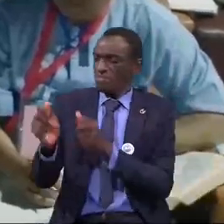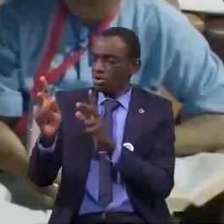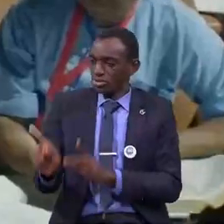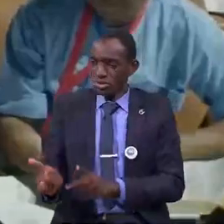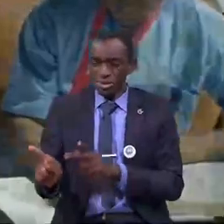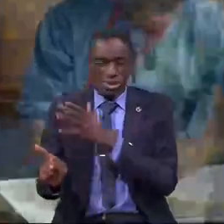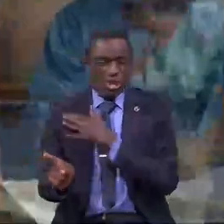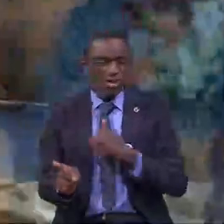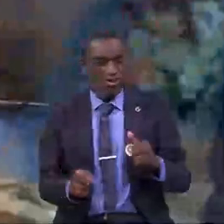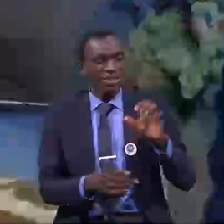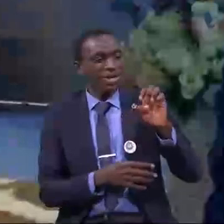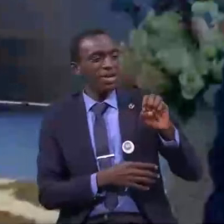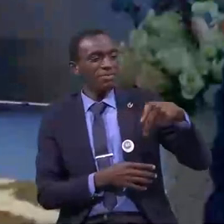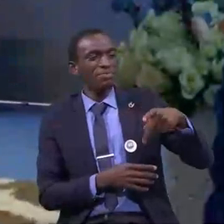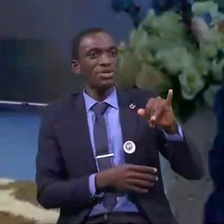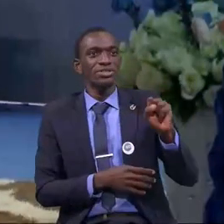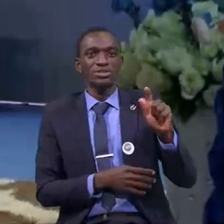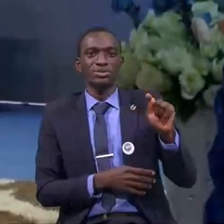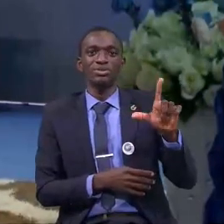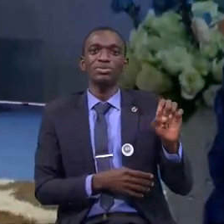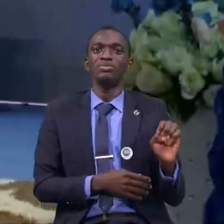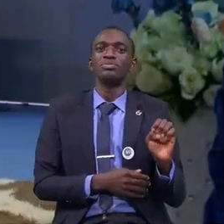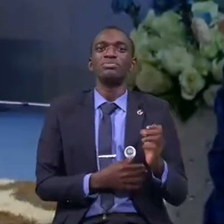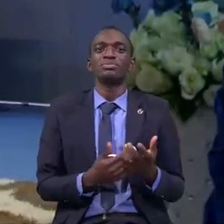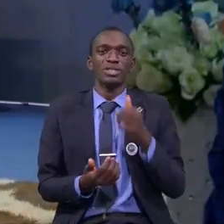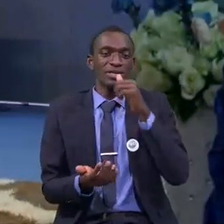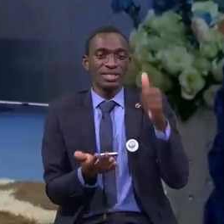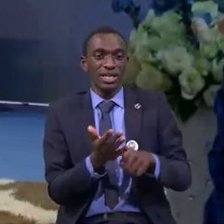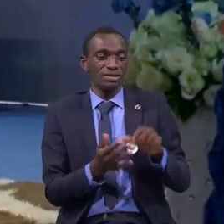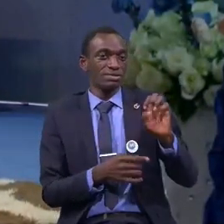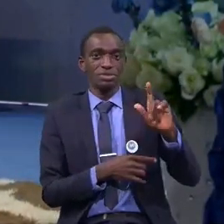Je ne connaissais aucune différence entre apôtre et épître.